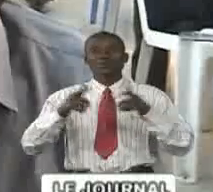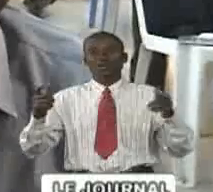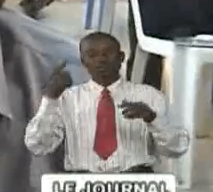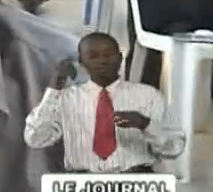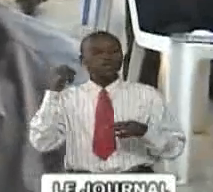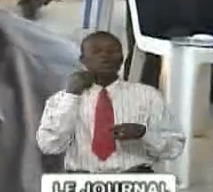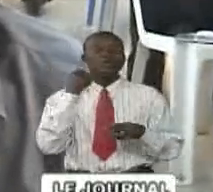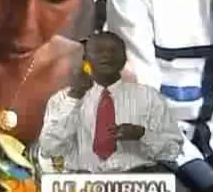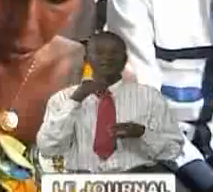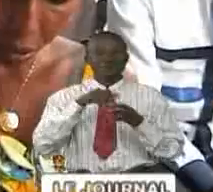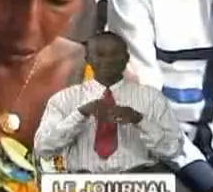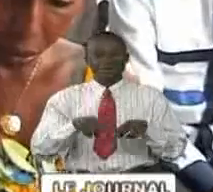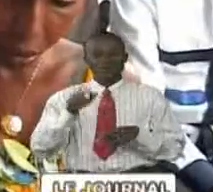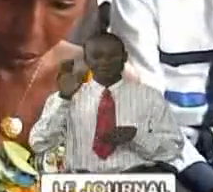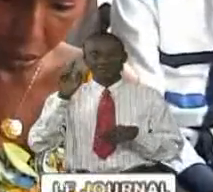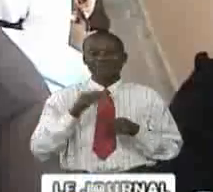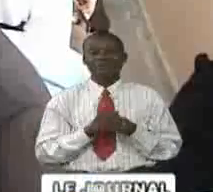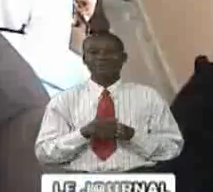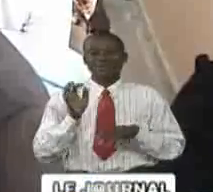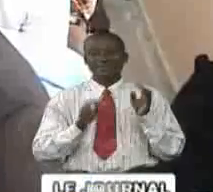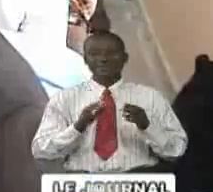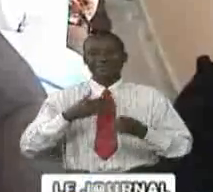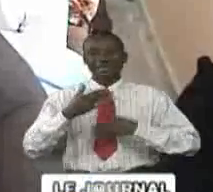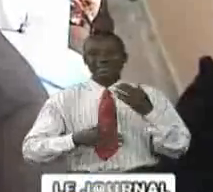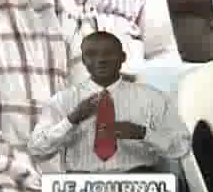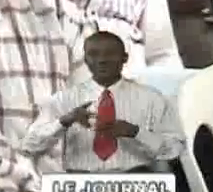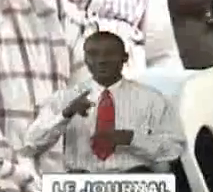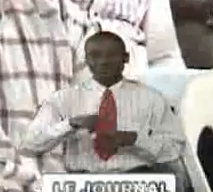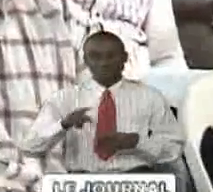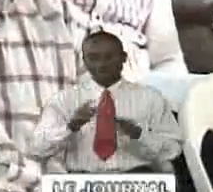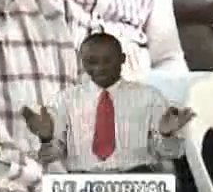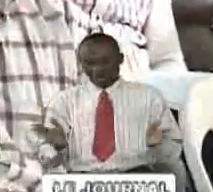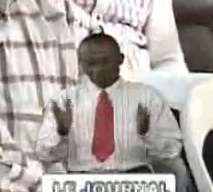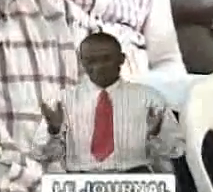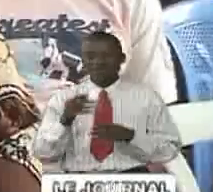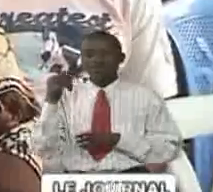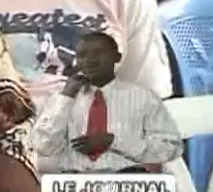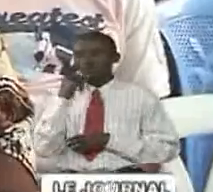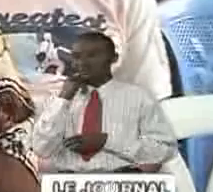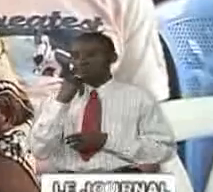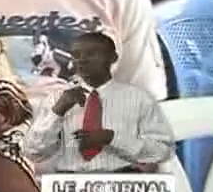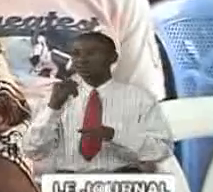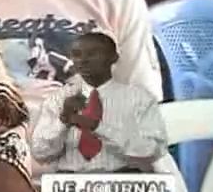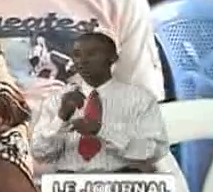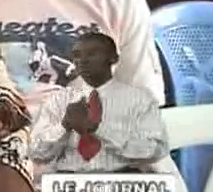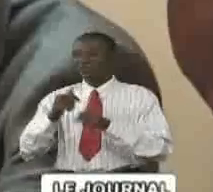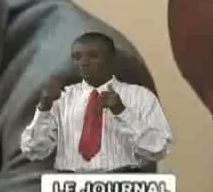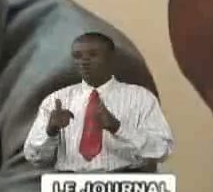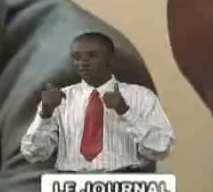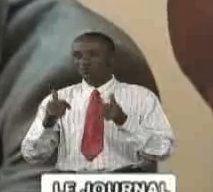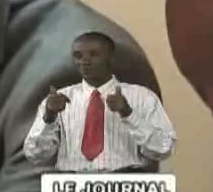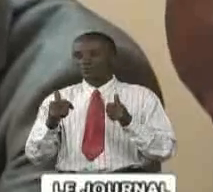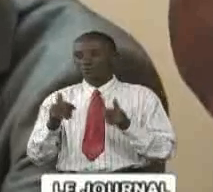Itelete, secrétaire exécutif provincial, a d'abord encouragé ces derniers à travailler toujours au profit des médecins. Ensuite, le